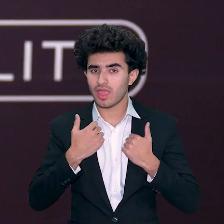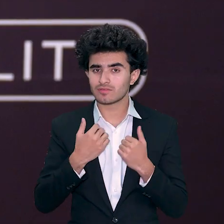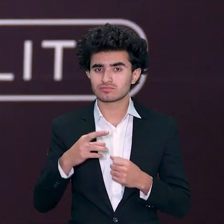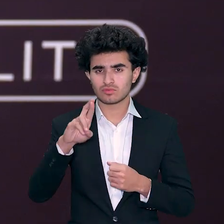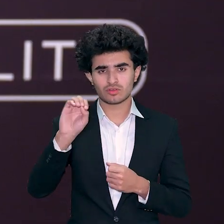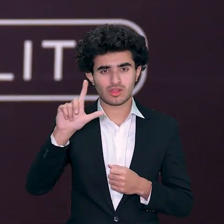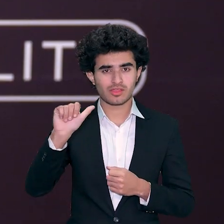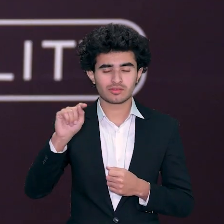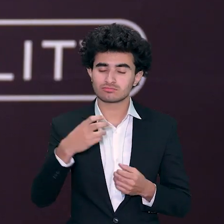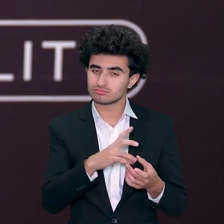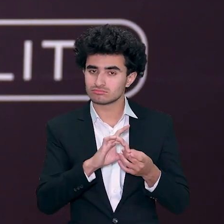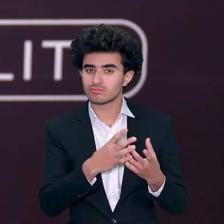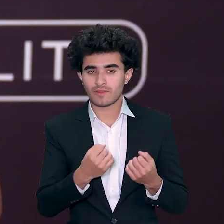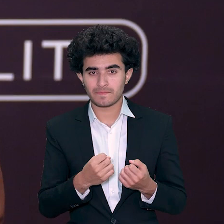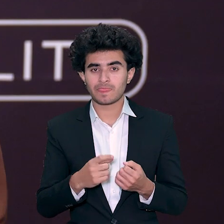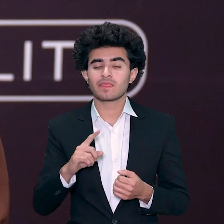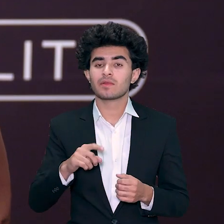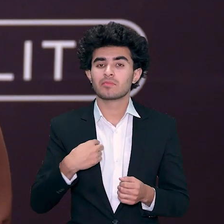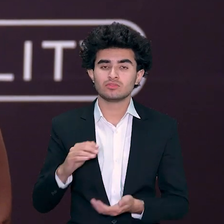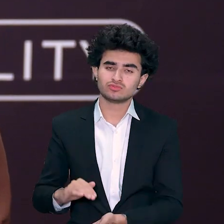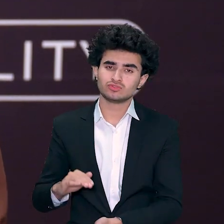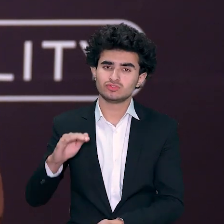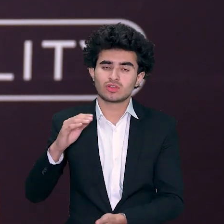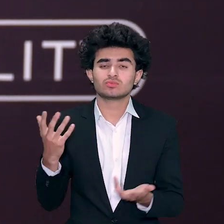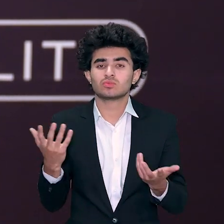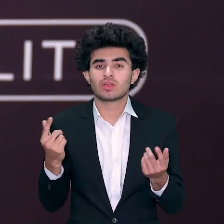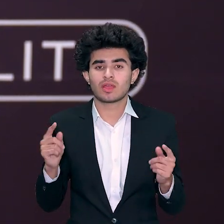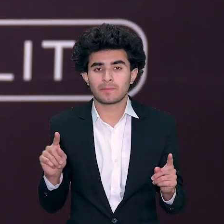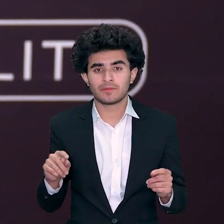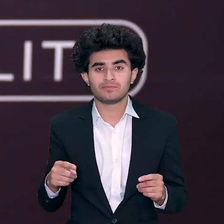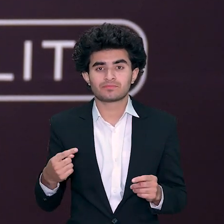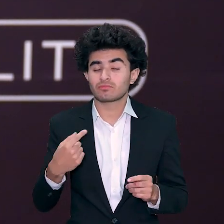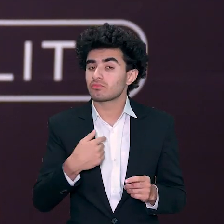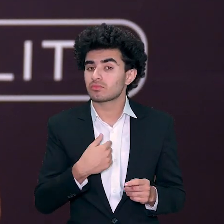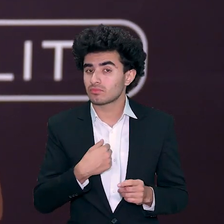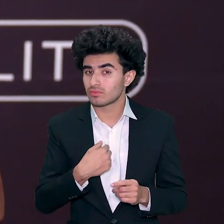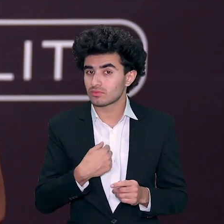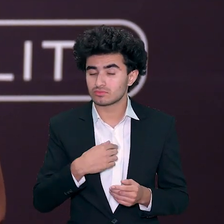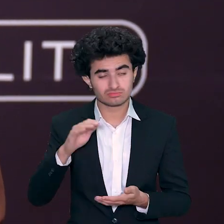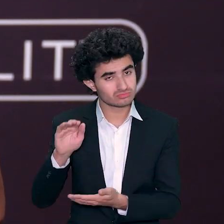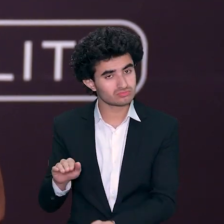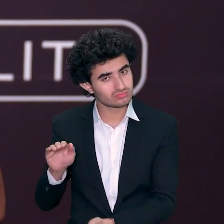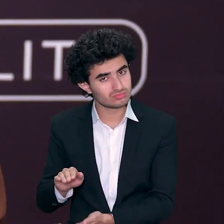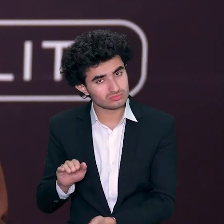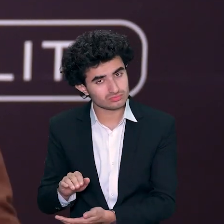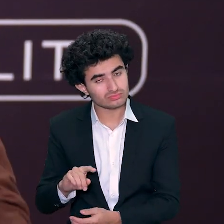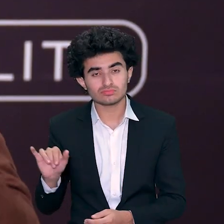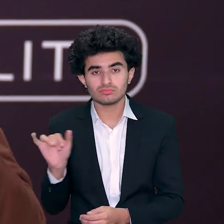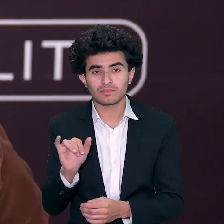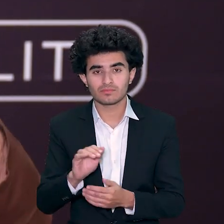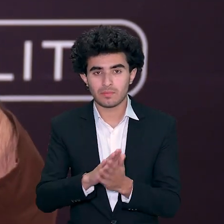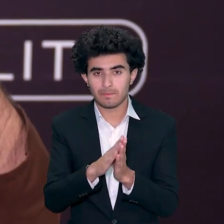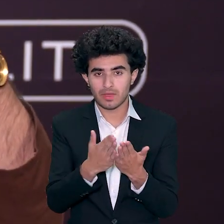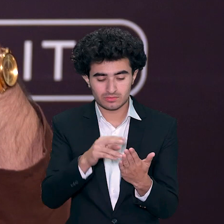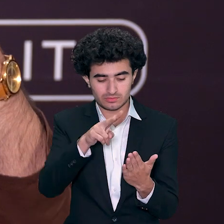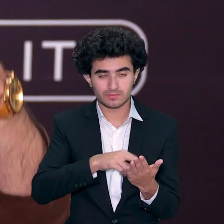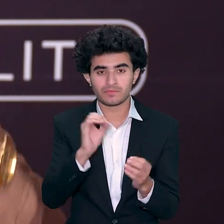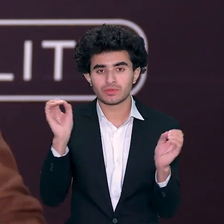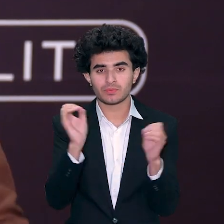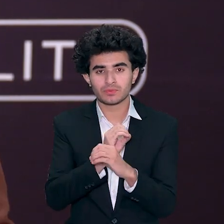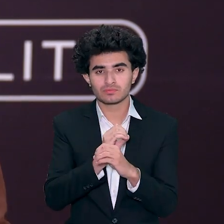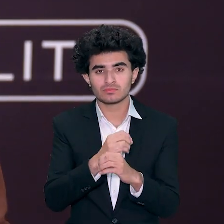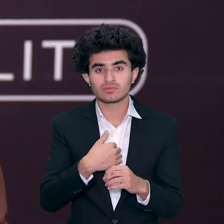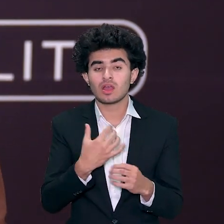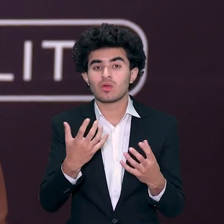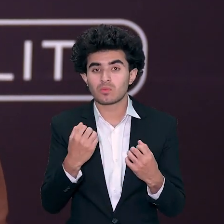وٹ ہیپنڈ ود می ان مائی چائلڈہڈ، کہ میں ابھی تک کہتا ہوں کبھی کبھی کہ میرا جو چائلڈہڈ ہے وہ ایک بلینک پیج کی طرح